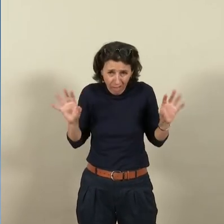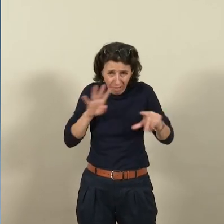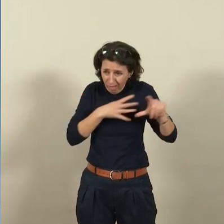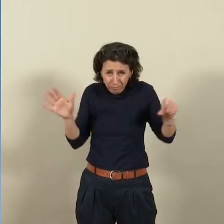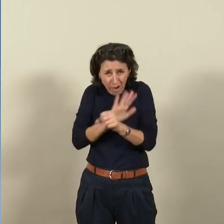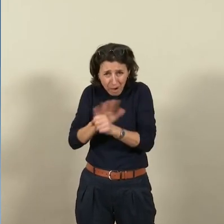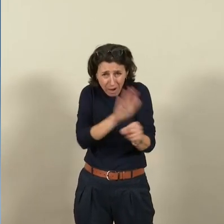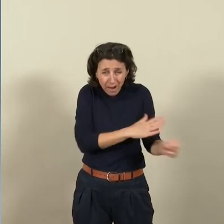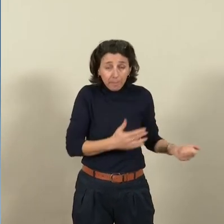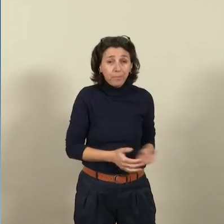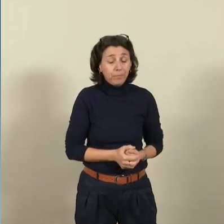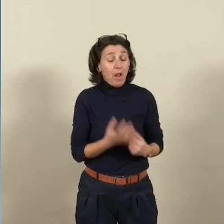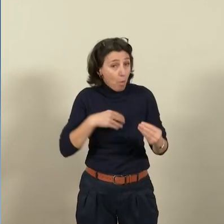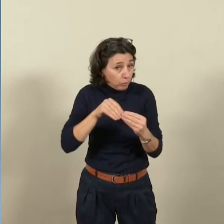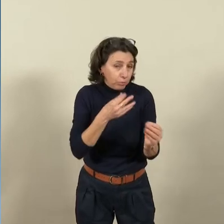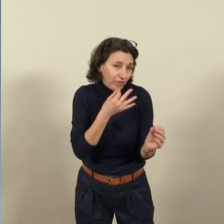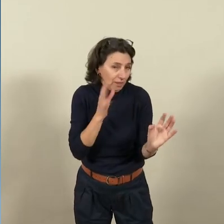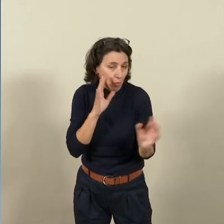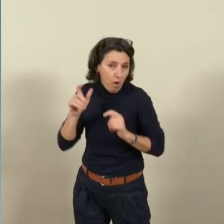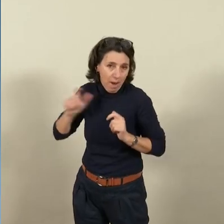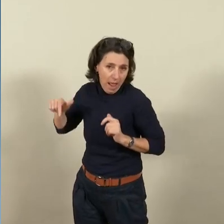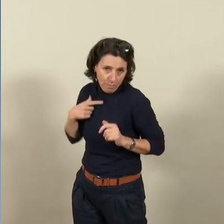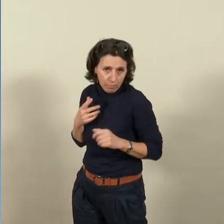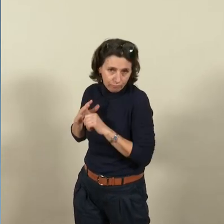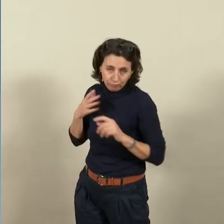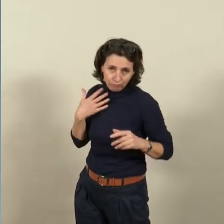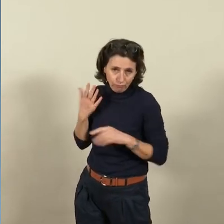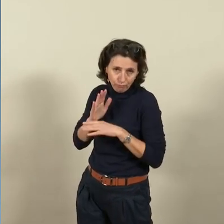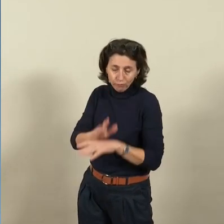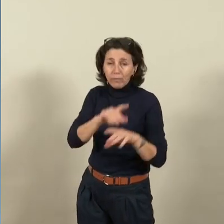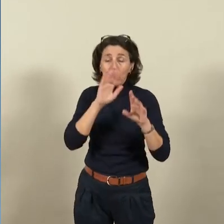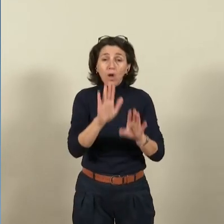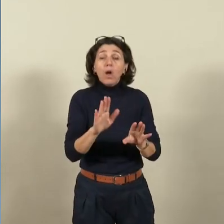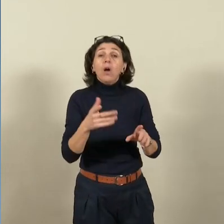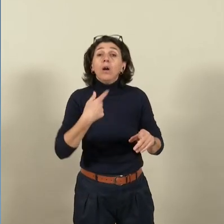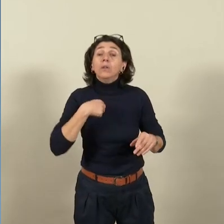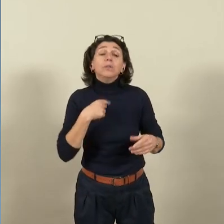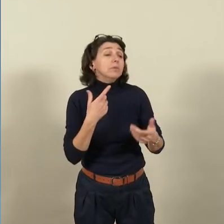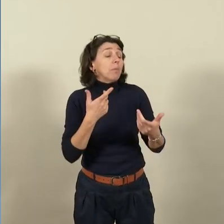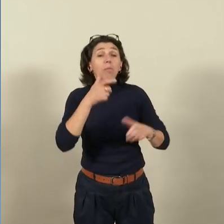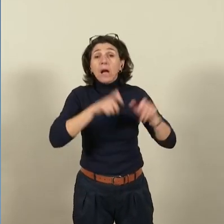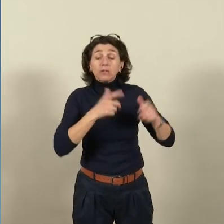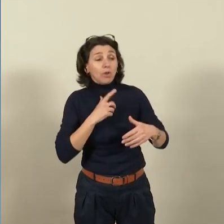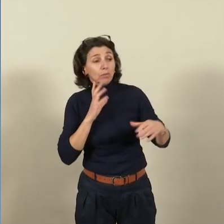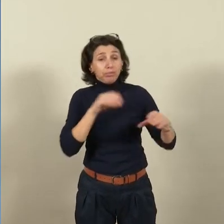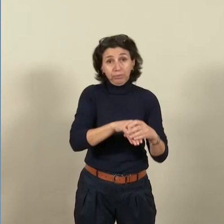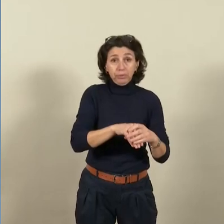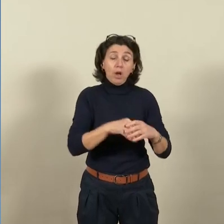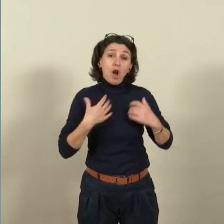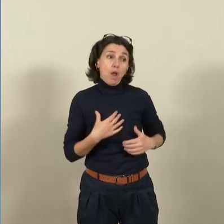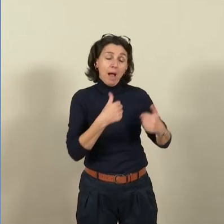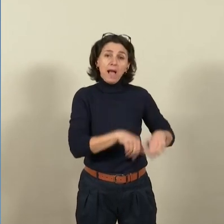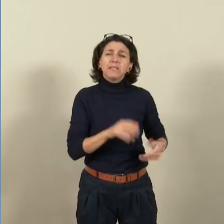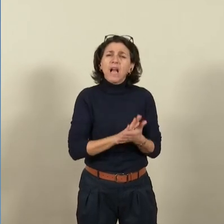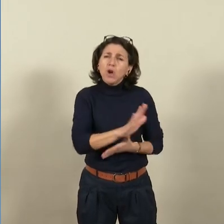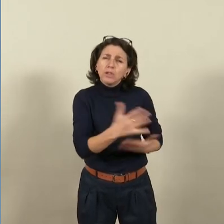il faut vous dire que quand on aura formé quelqu'un quelle garantie on a que cette personne puisse rester dans dans dans dans ses club parce que ce sont des gens qui sont à bout de souffle et quelle